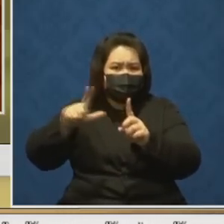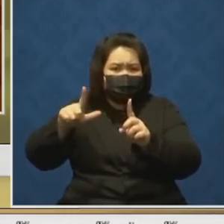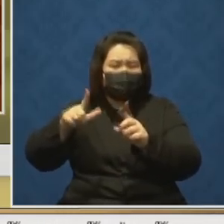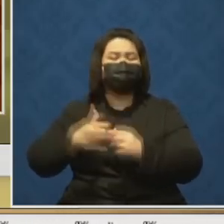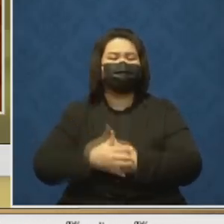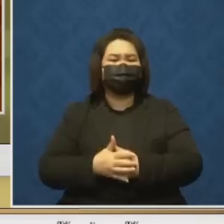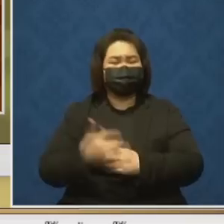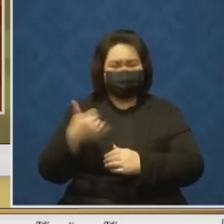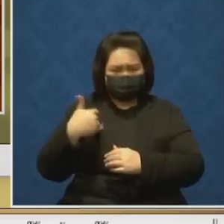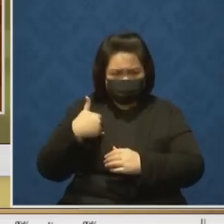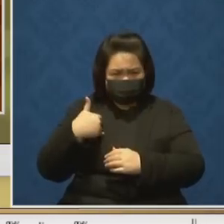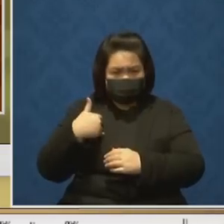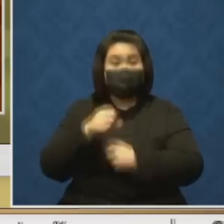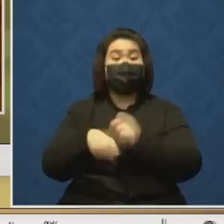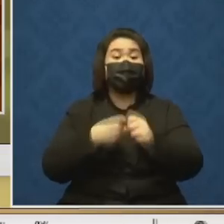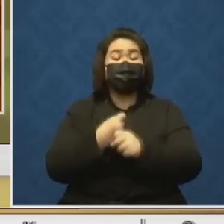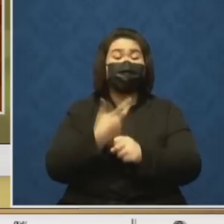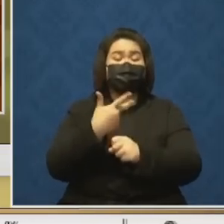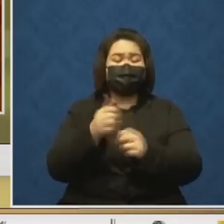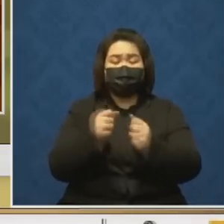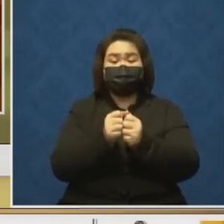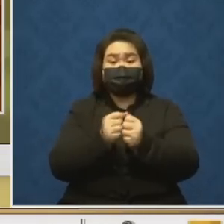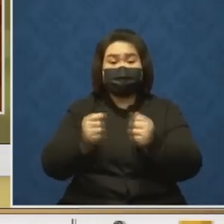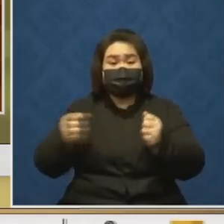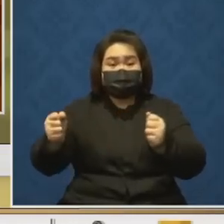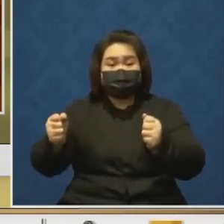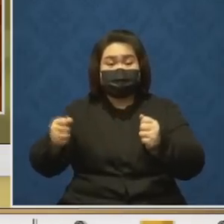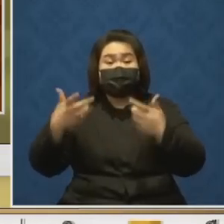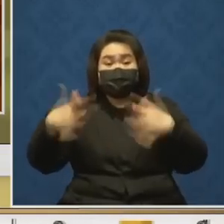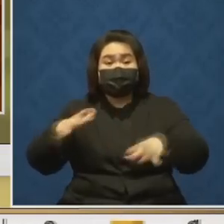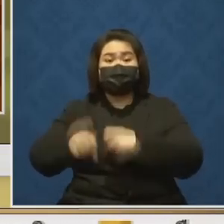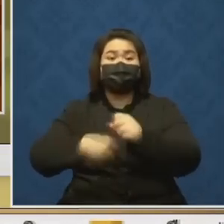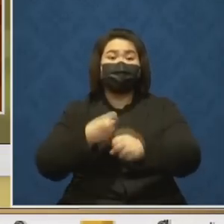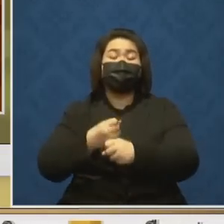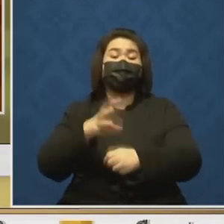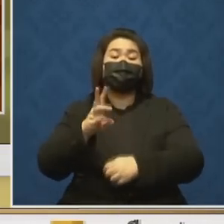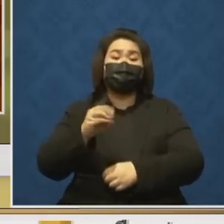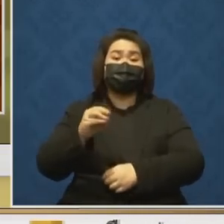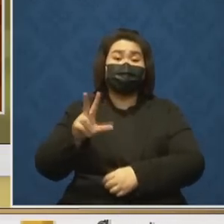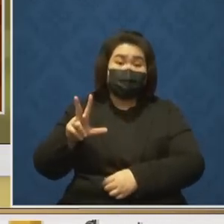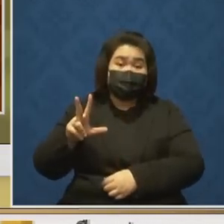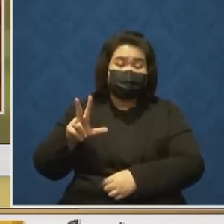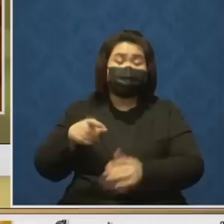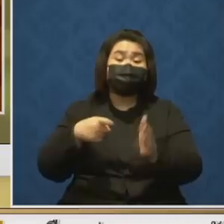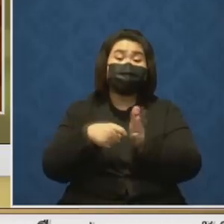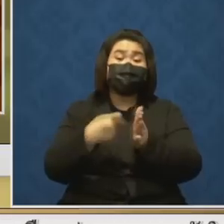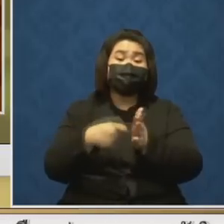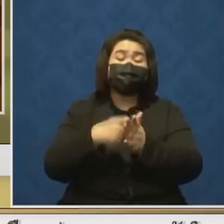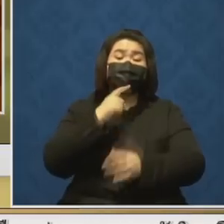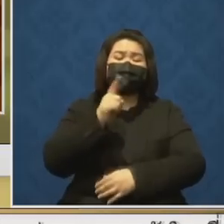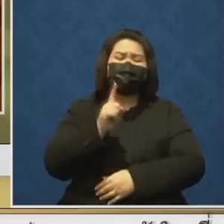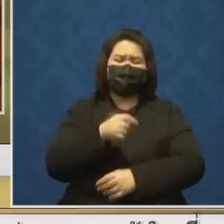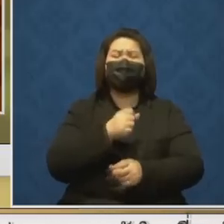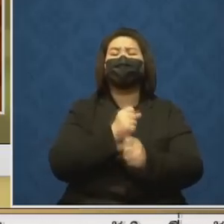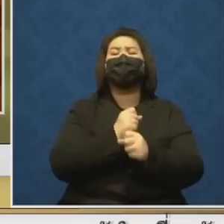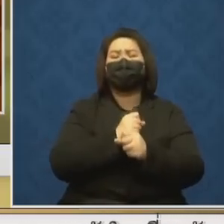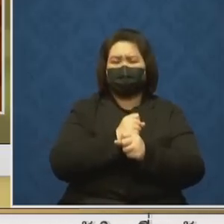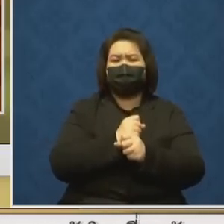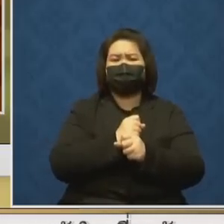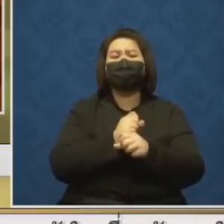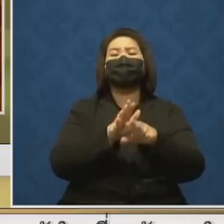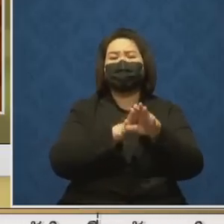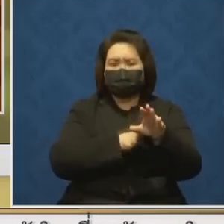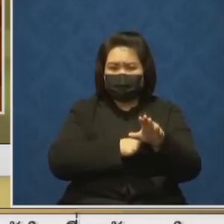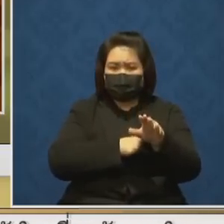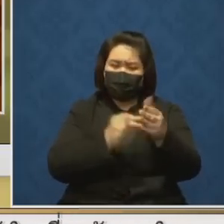ขยายระยะเวลาอีก 3 ปีให้เปนแล้วเสรจในปี 63โดยอ้างวามความลาช้าในการออก